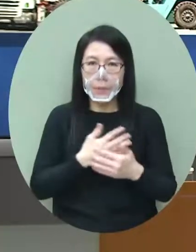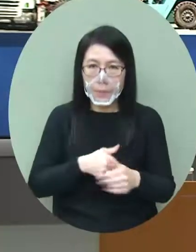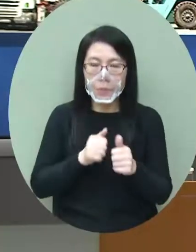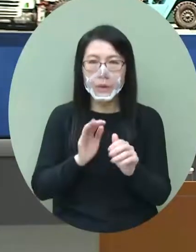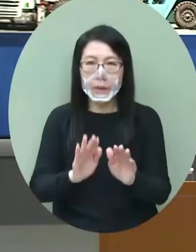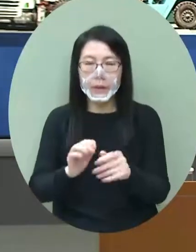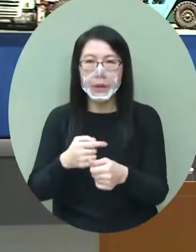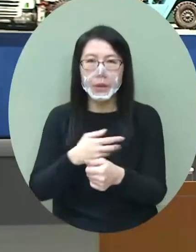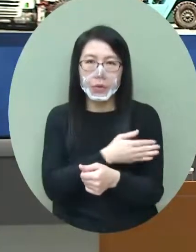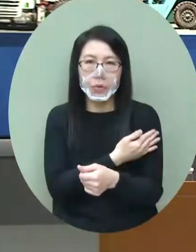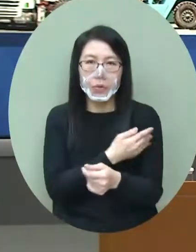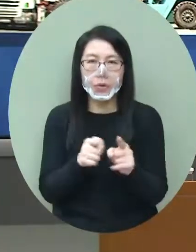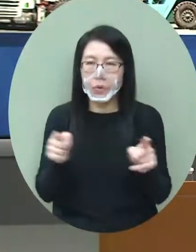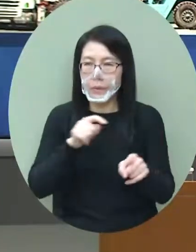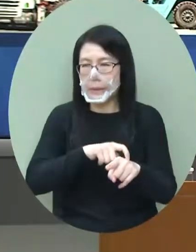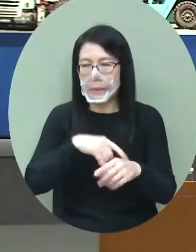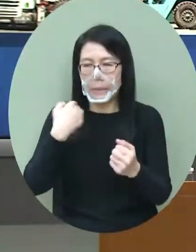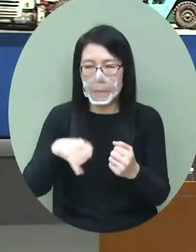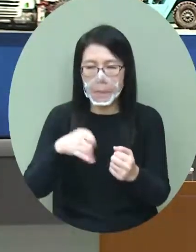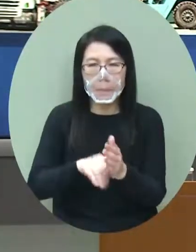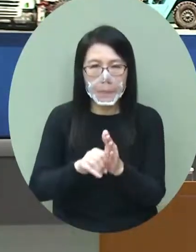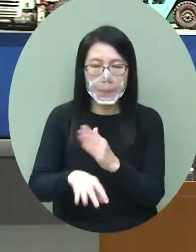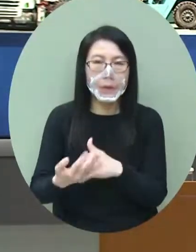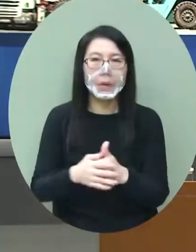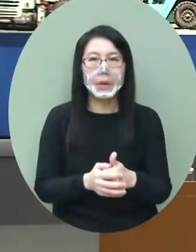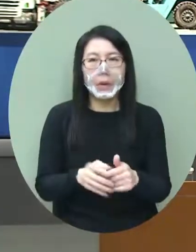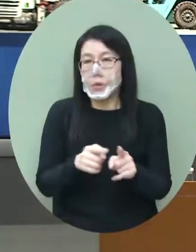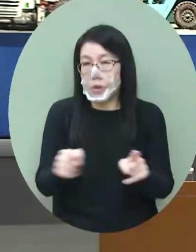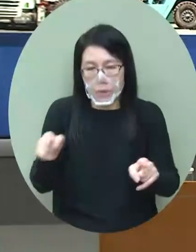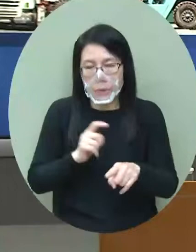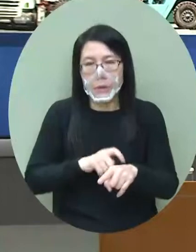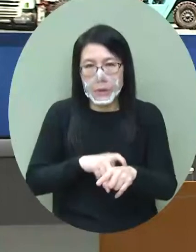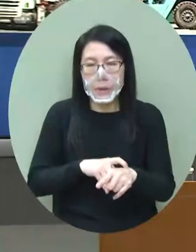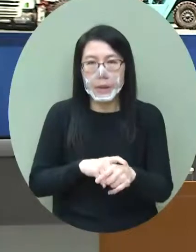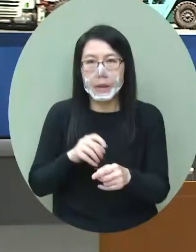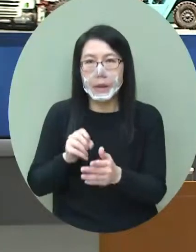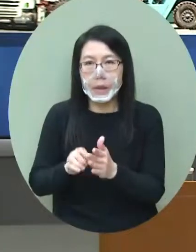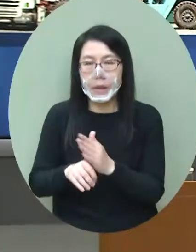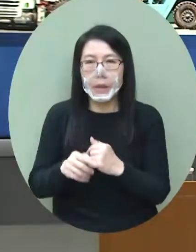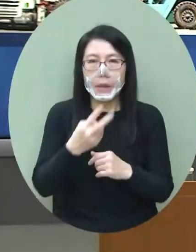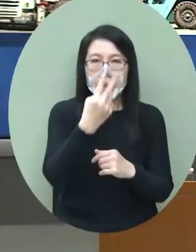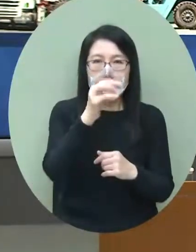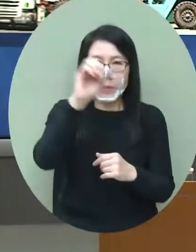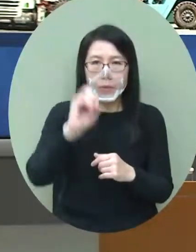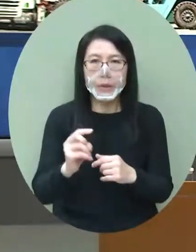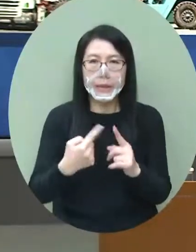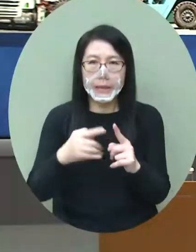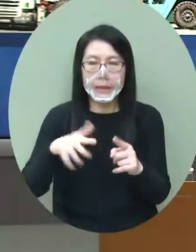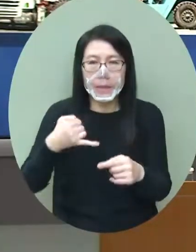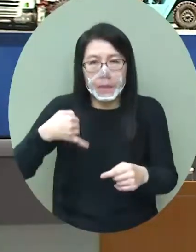是保健员也好，是长期短缺的，是长期的欠缺了大